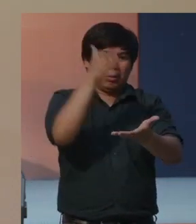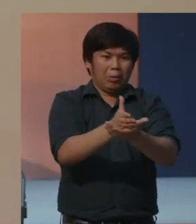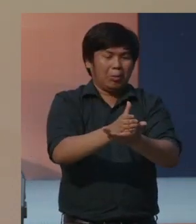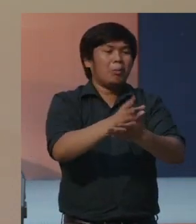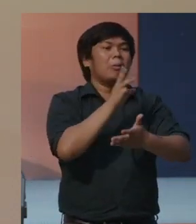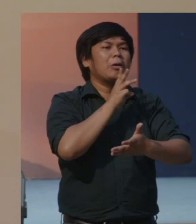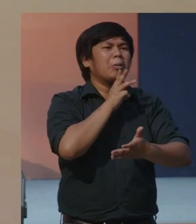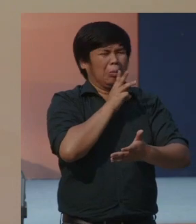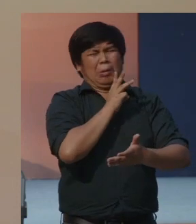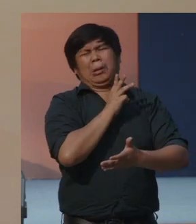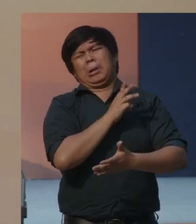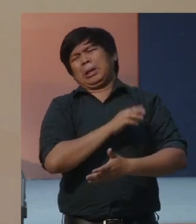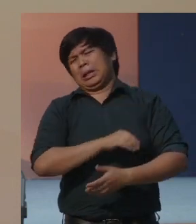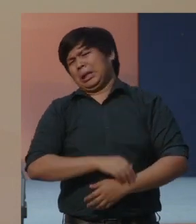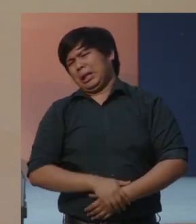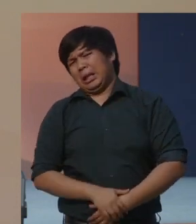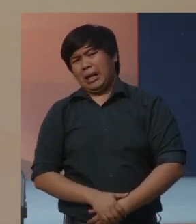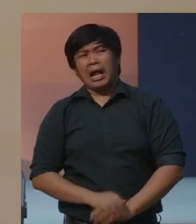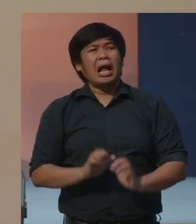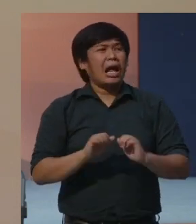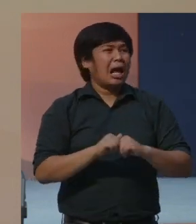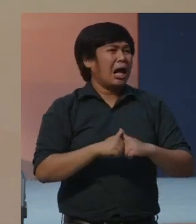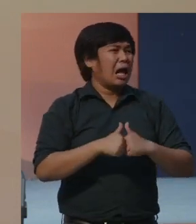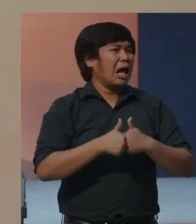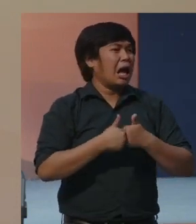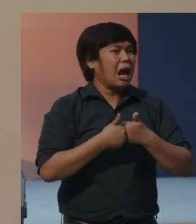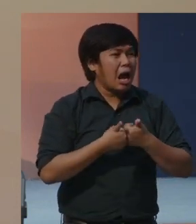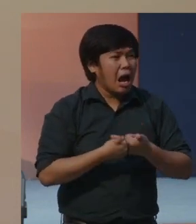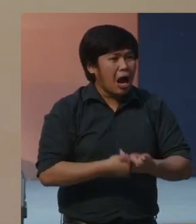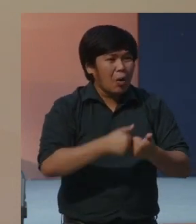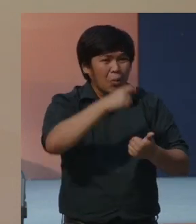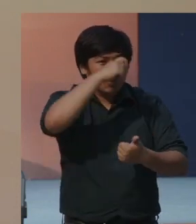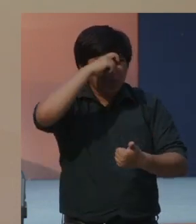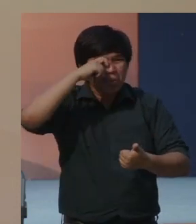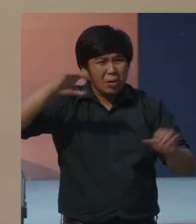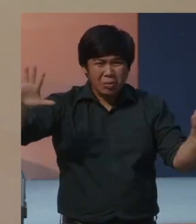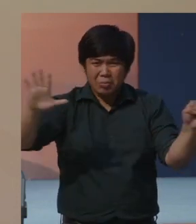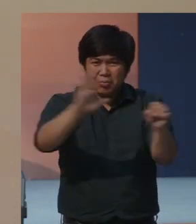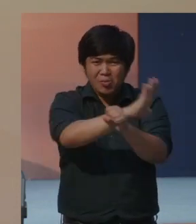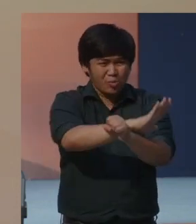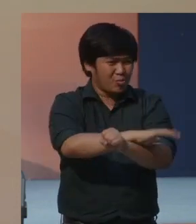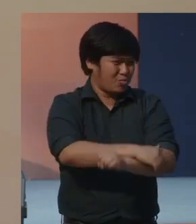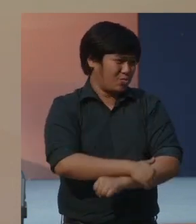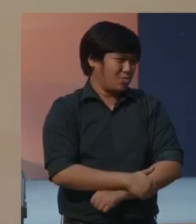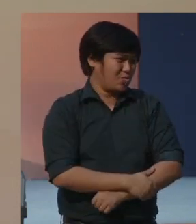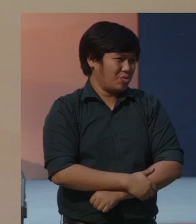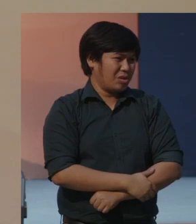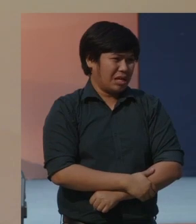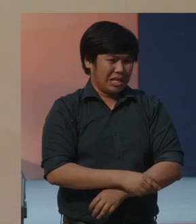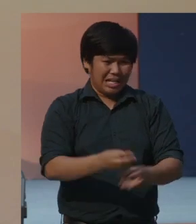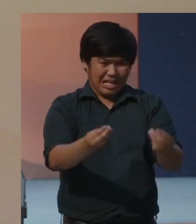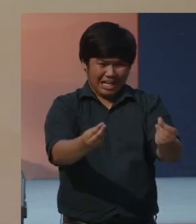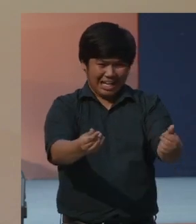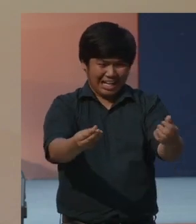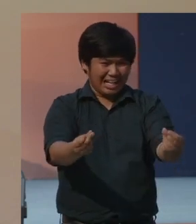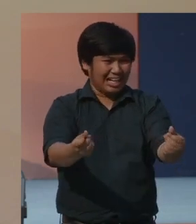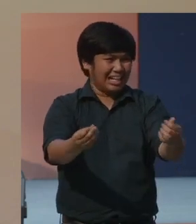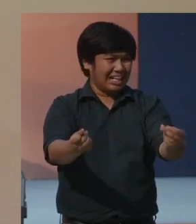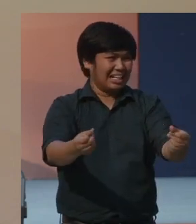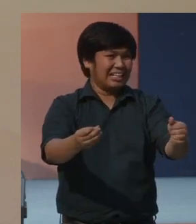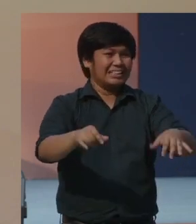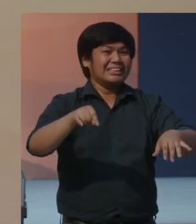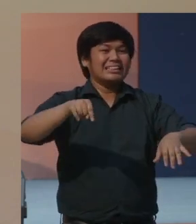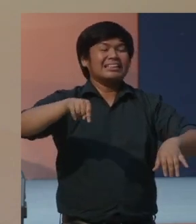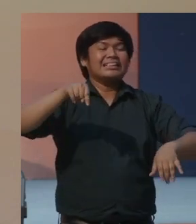ganun, paano natuyo yung ilalim nito na usually maputik? Tumayo po ako sa River